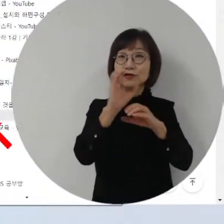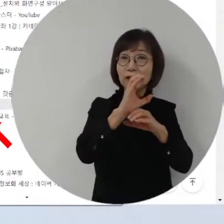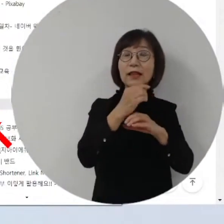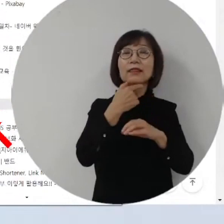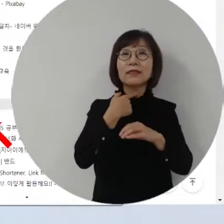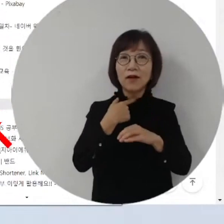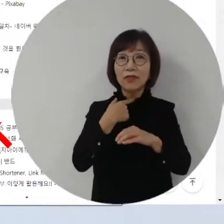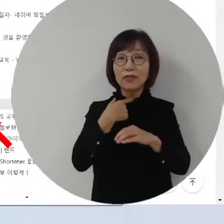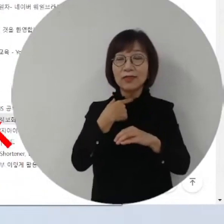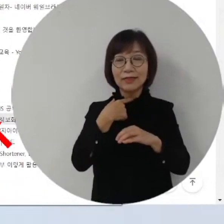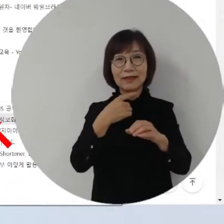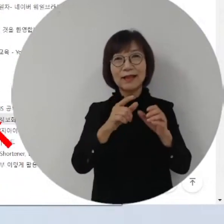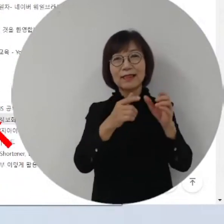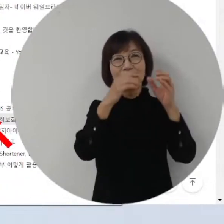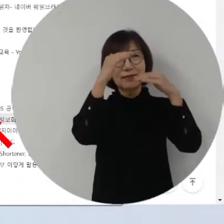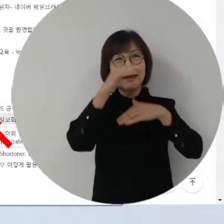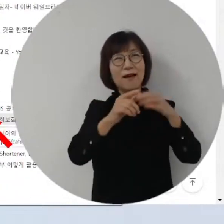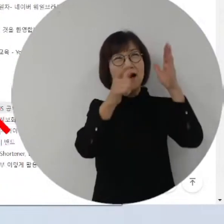들어가시겠죠.